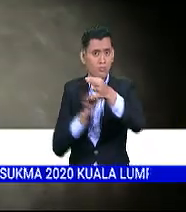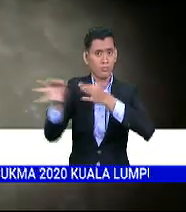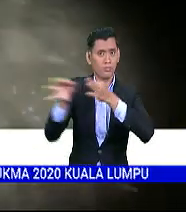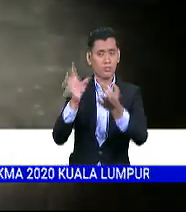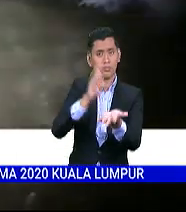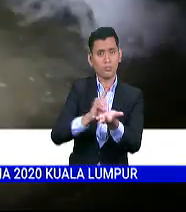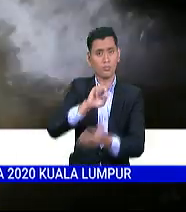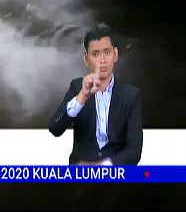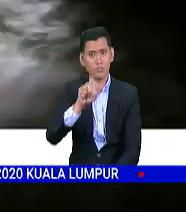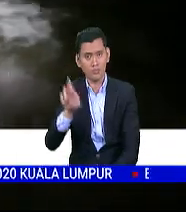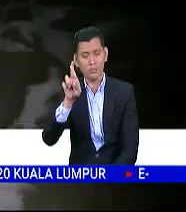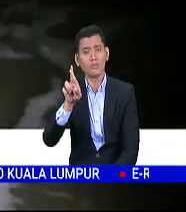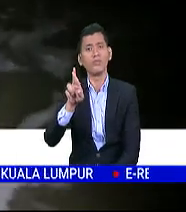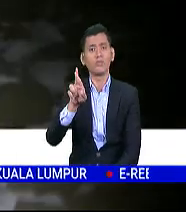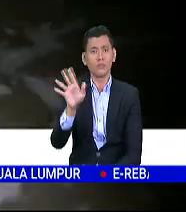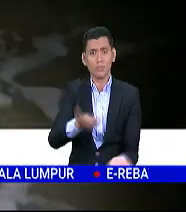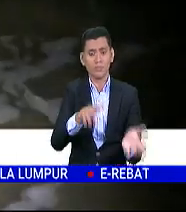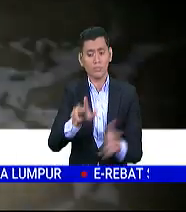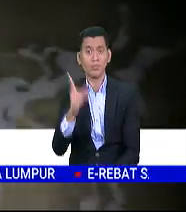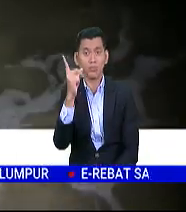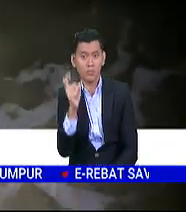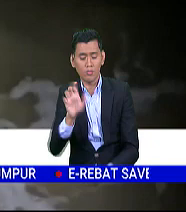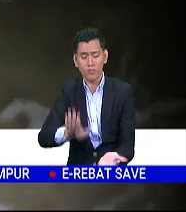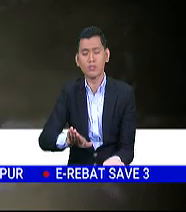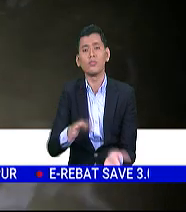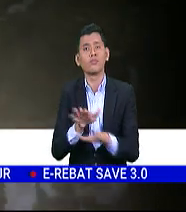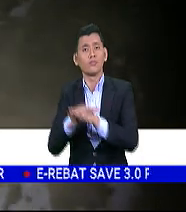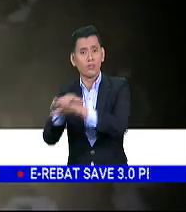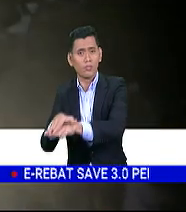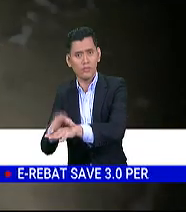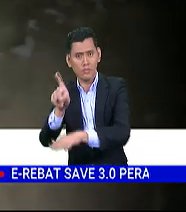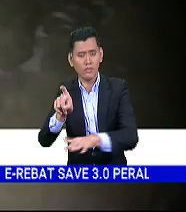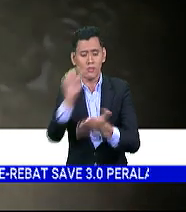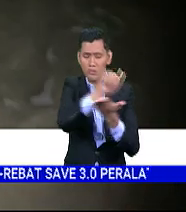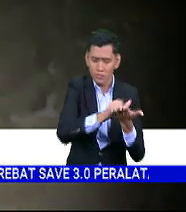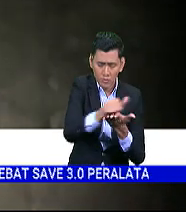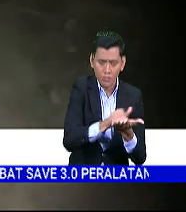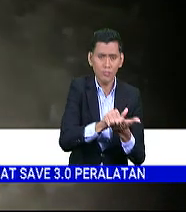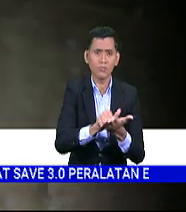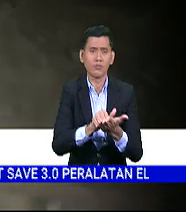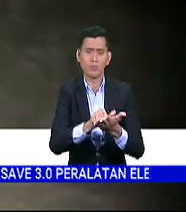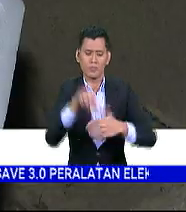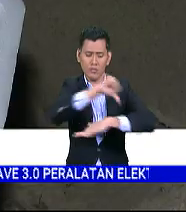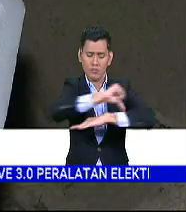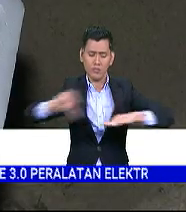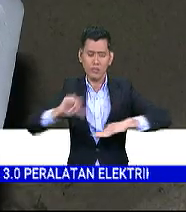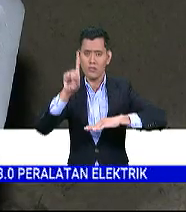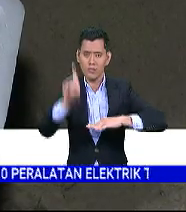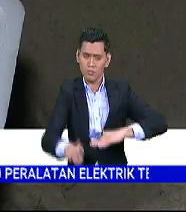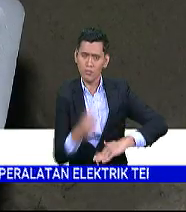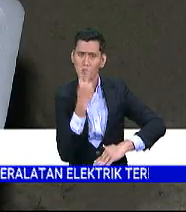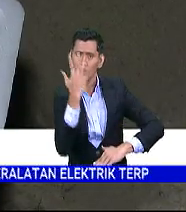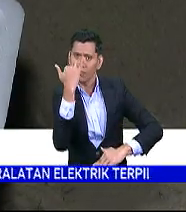Uzi, setiap kematian penyu perlu dibuat bedah siasat oleh pakar autopsi untuk melihat punca kematian sebenar secara